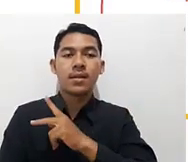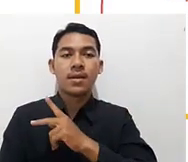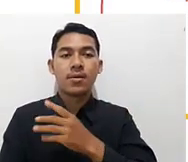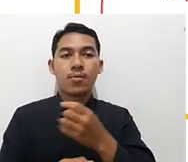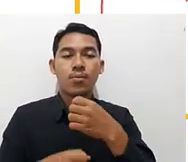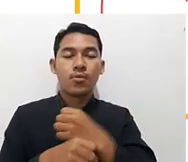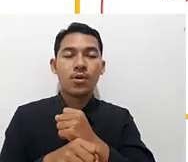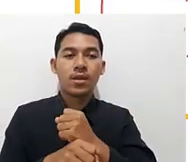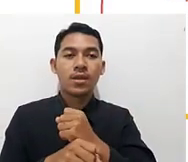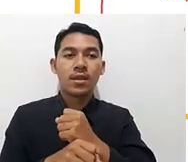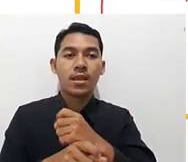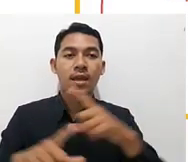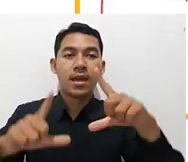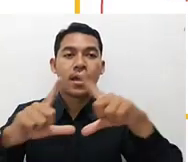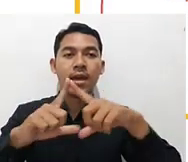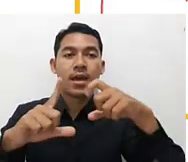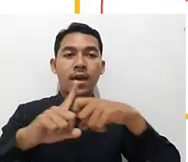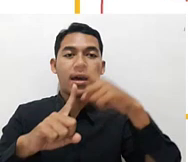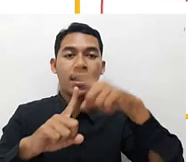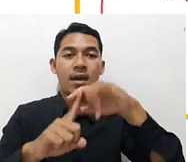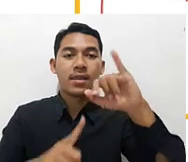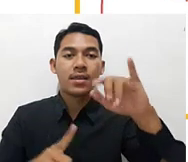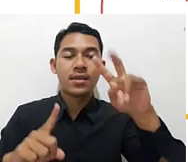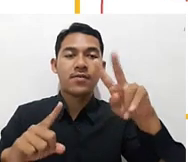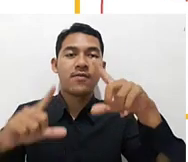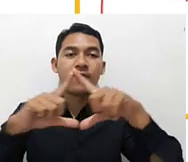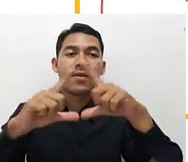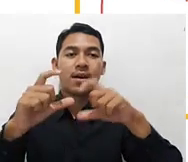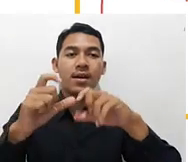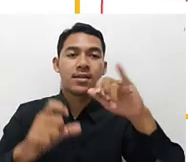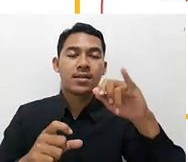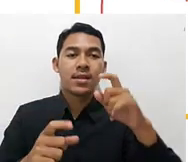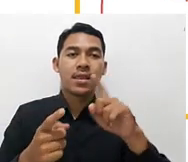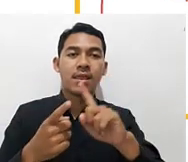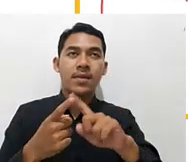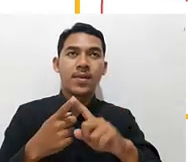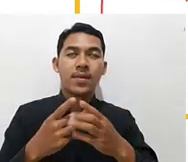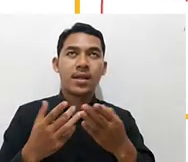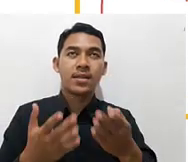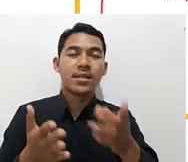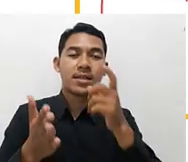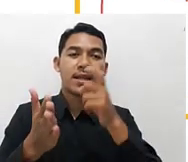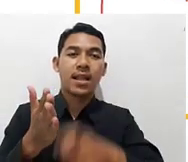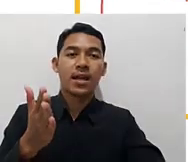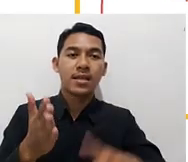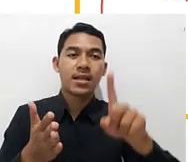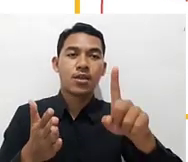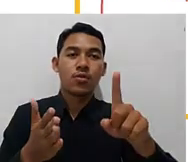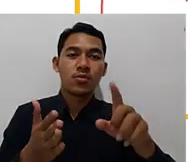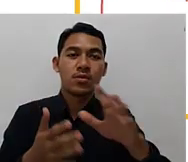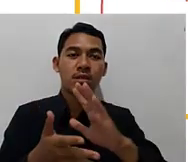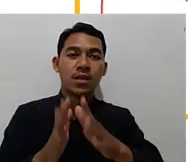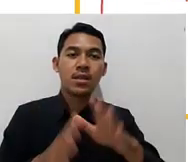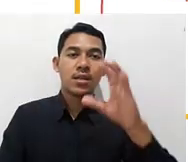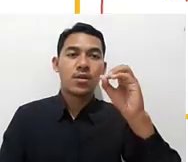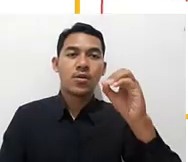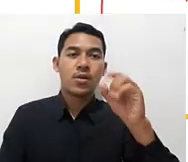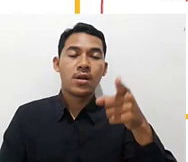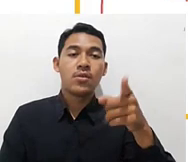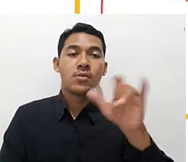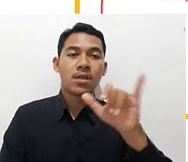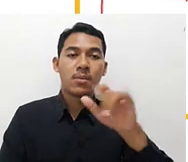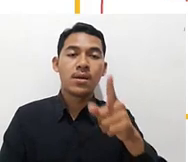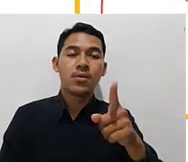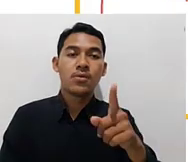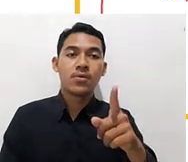aktivasi ya, ngasih nilai aktivasi terus kita matiin lagi. Jadi kayak teman-teman ngasih nilai satu terus dinolin lagi gitu, cetak cetek ya kayak gitu tuh.